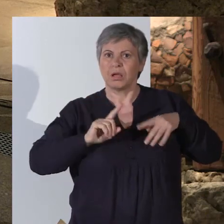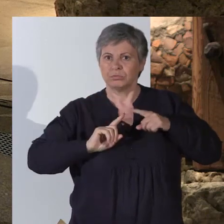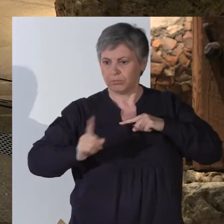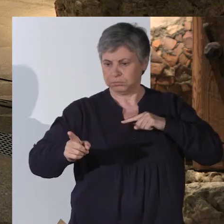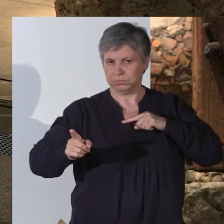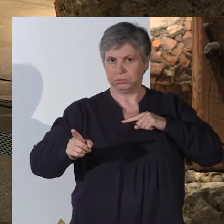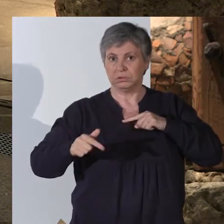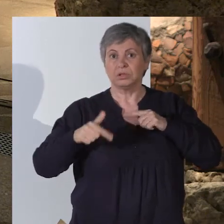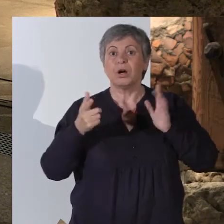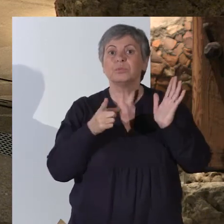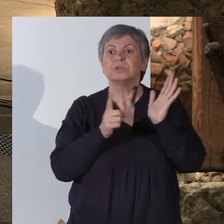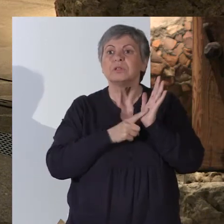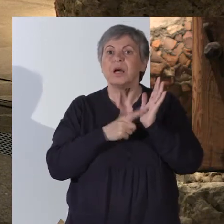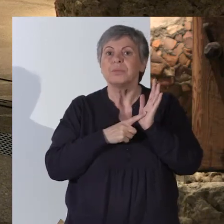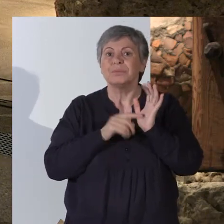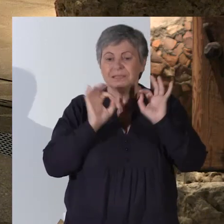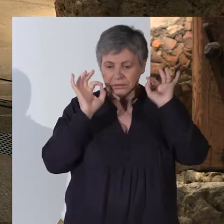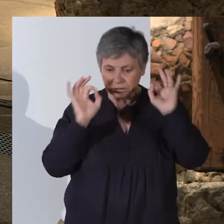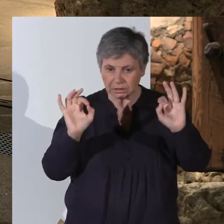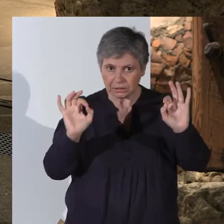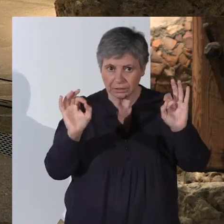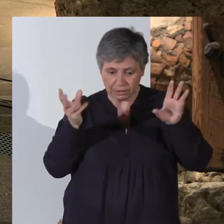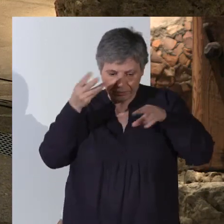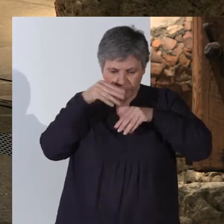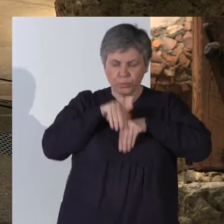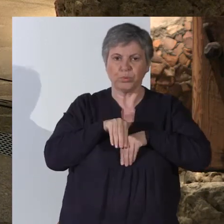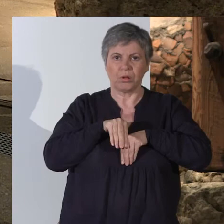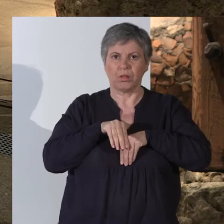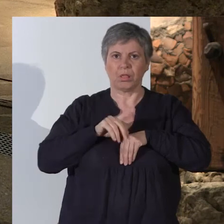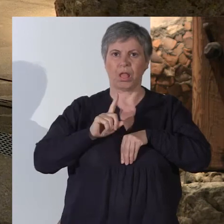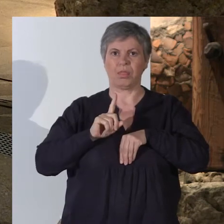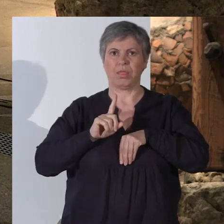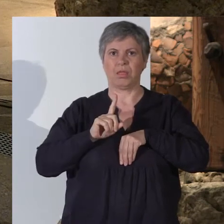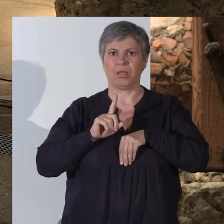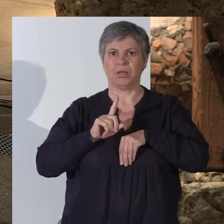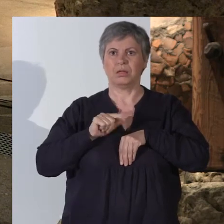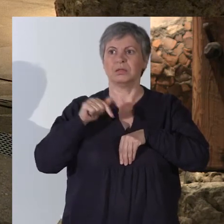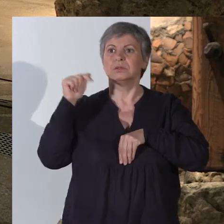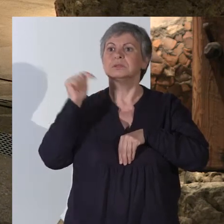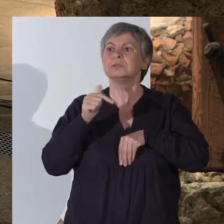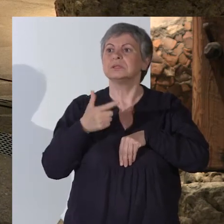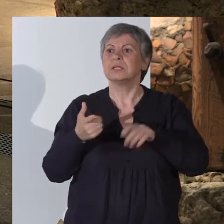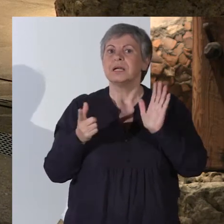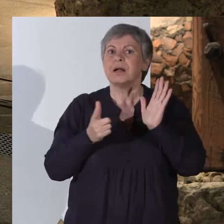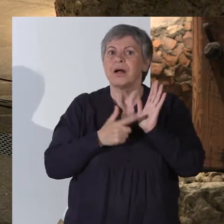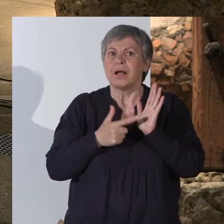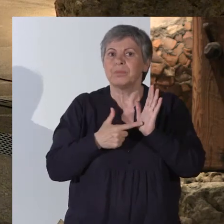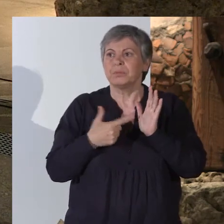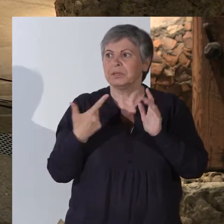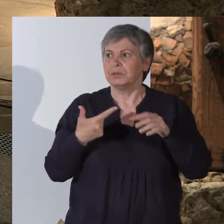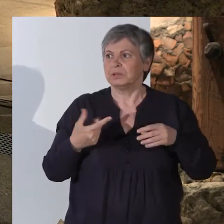μας ήταν αυτές οι δύο πληροφορίες να γίνουν ένα με κάποιο τρόπο δηλαδή οι ακούοντες ηθοποιοί θέλαμε να